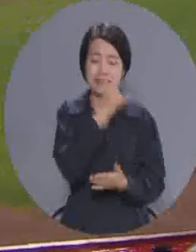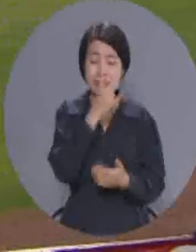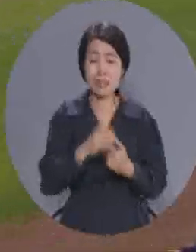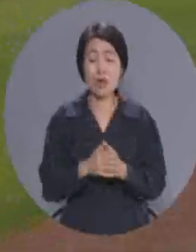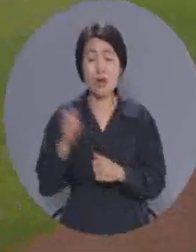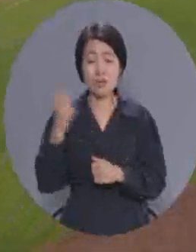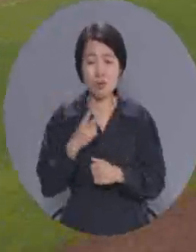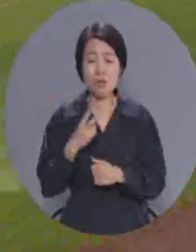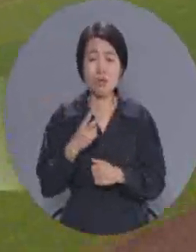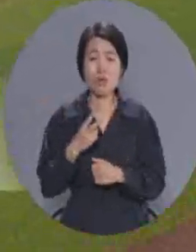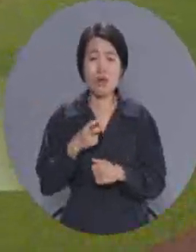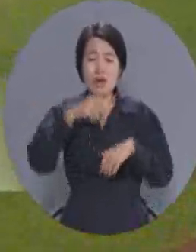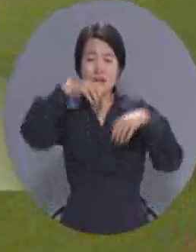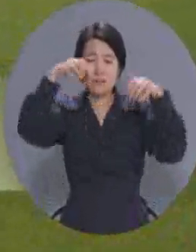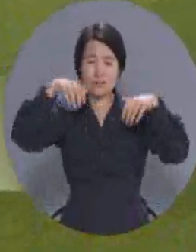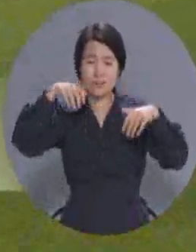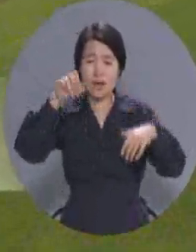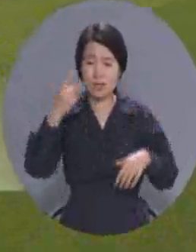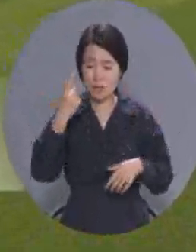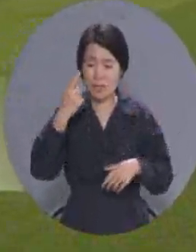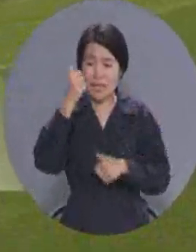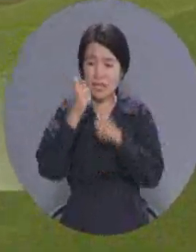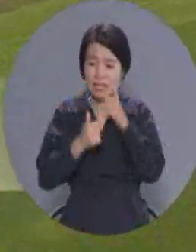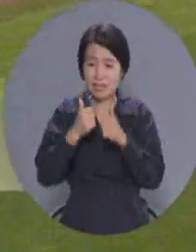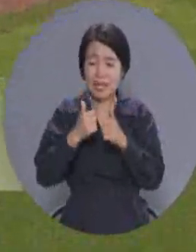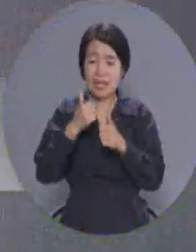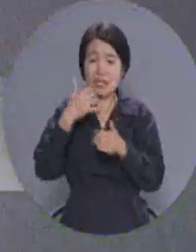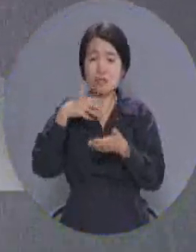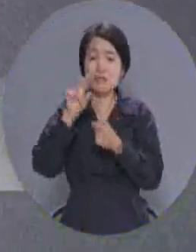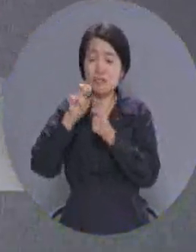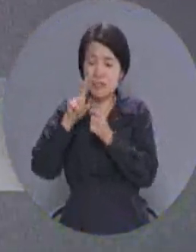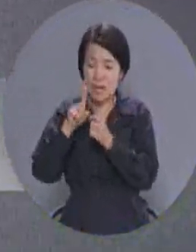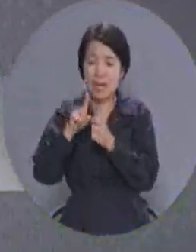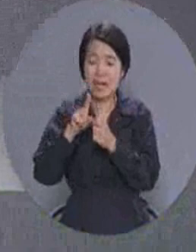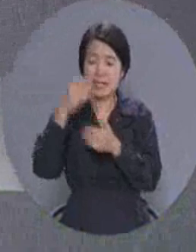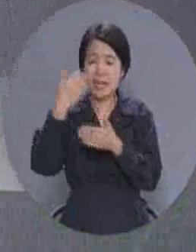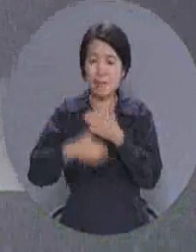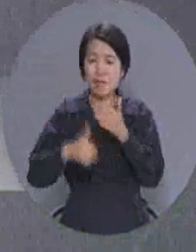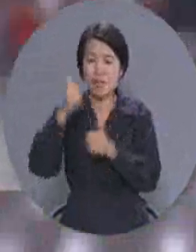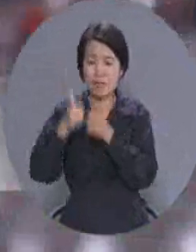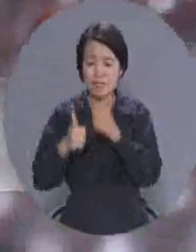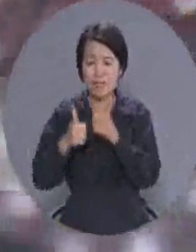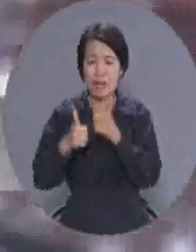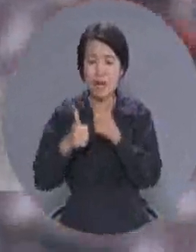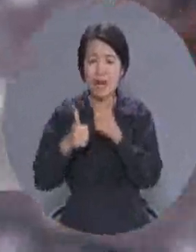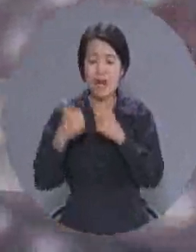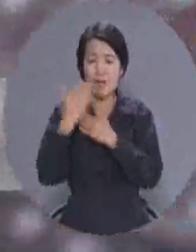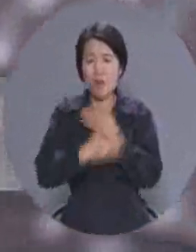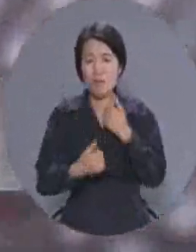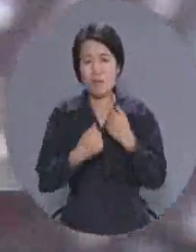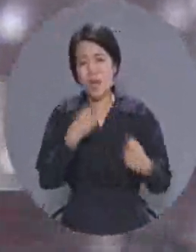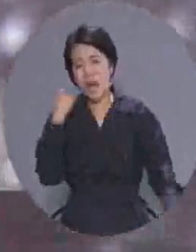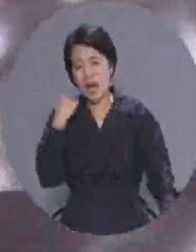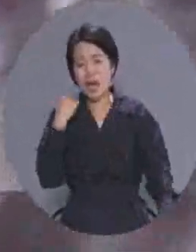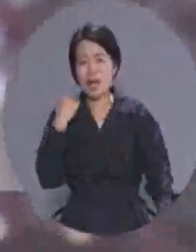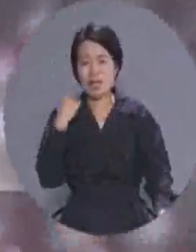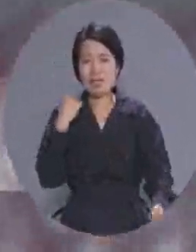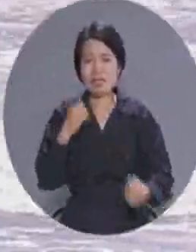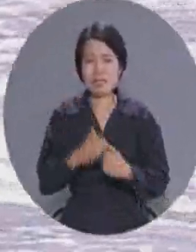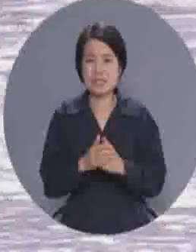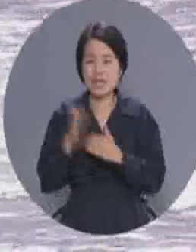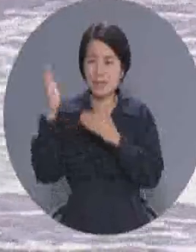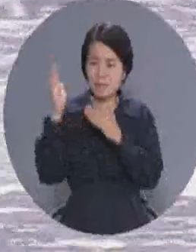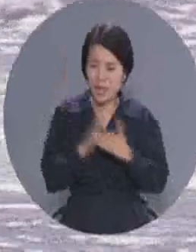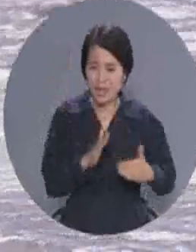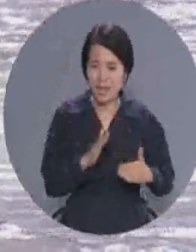여기에 잦은 비로 21경기가 순연돼서 빡빡한 잔여 경기 일정을 치러야 했던 것도 기아의 5강행을